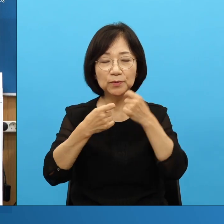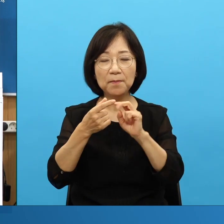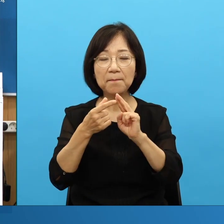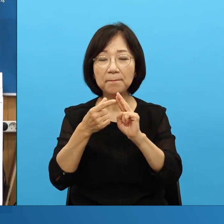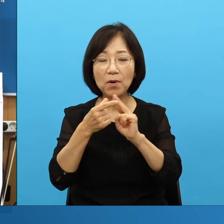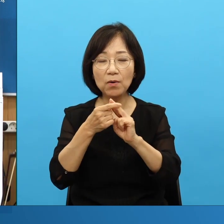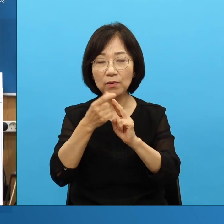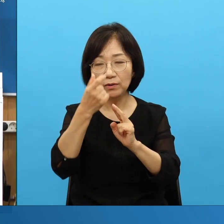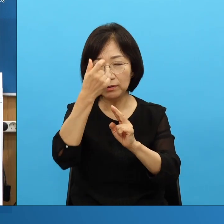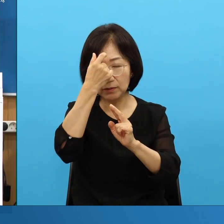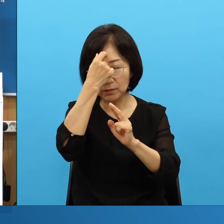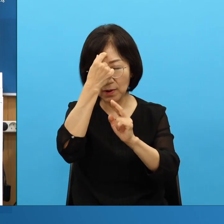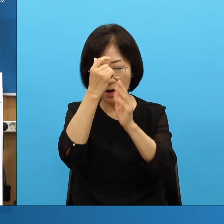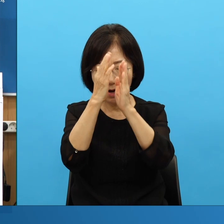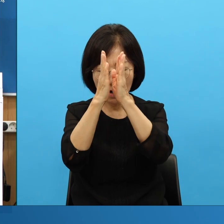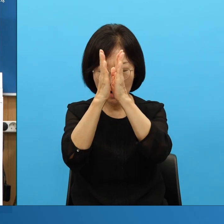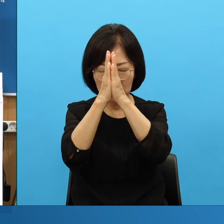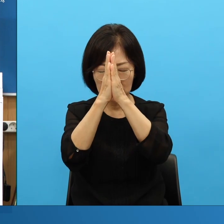눈물